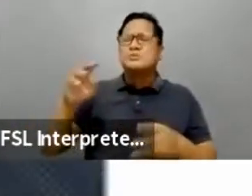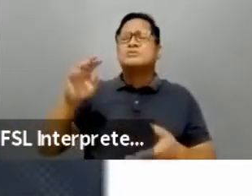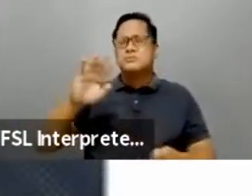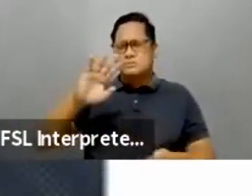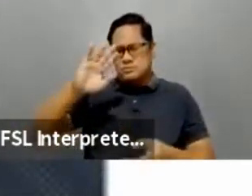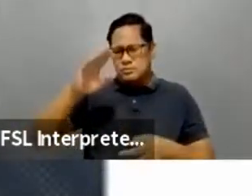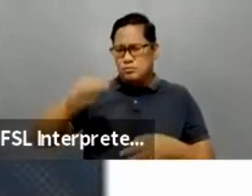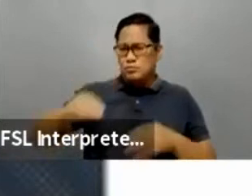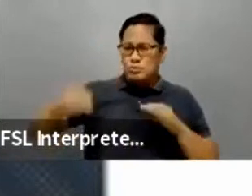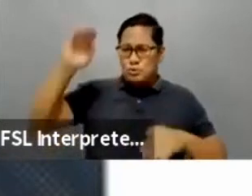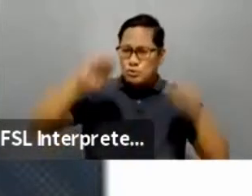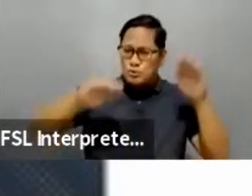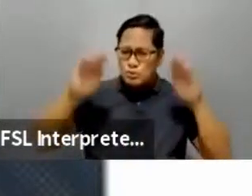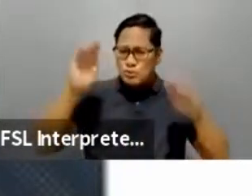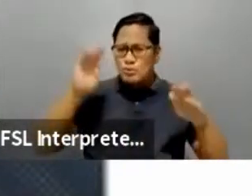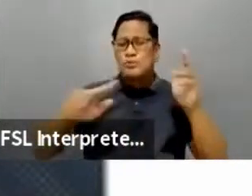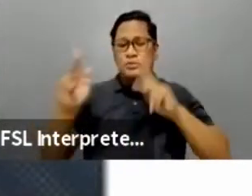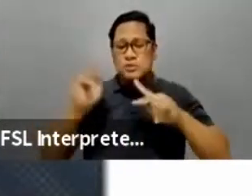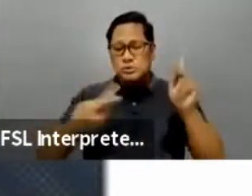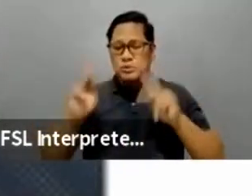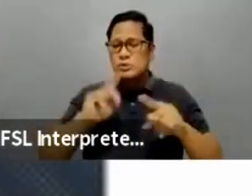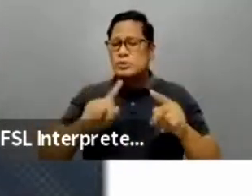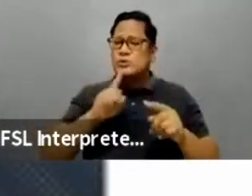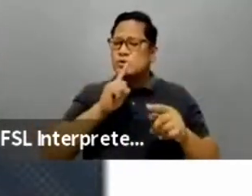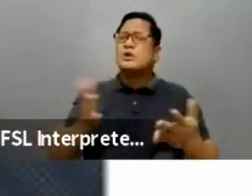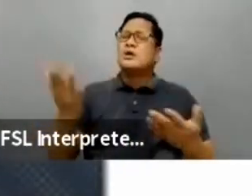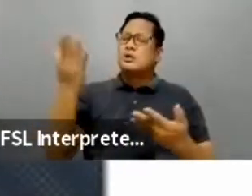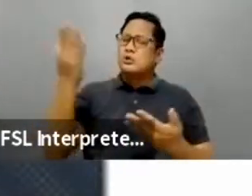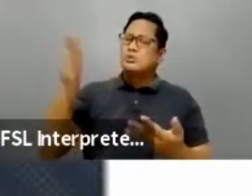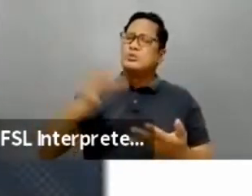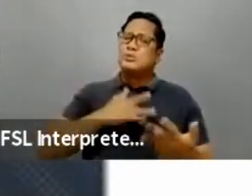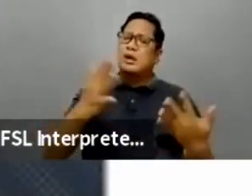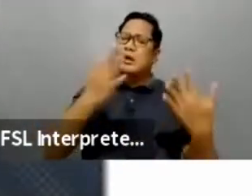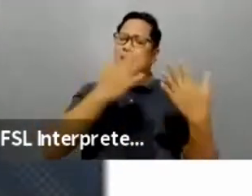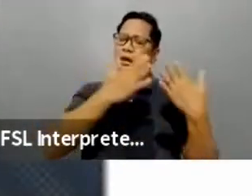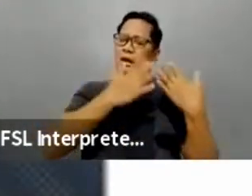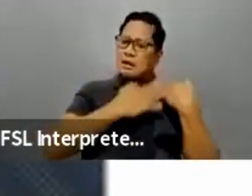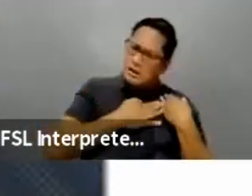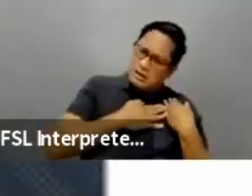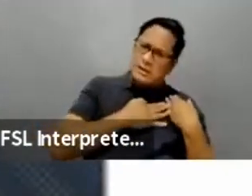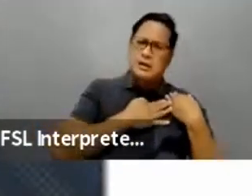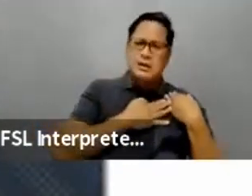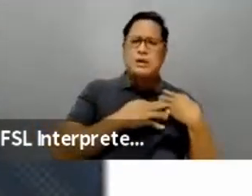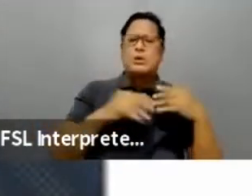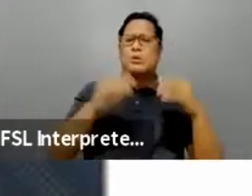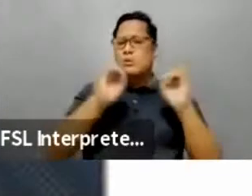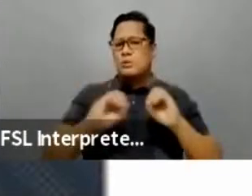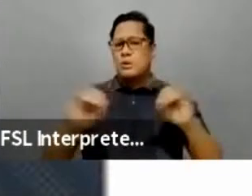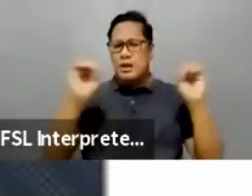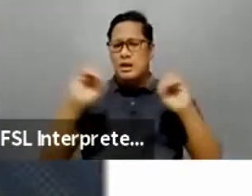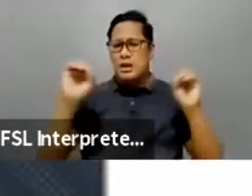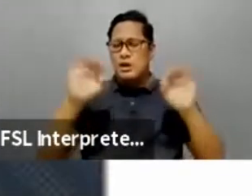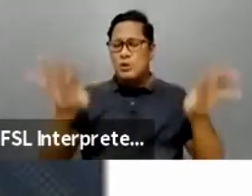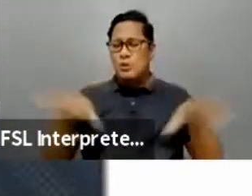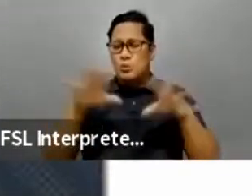panganay. Dama mo ang bigat sa mga balikat na walang hanap